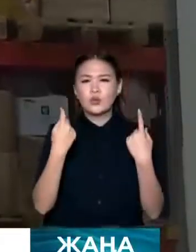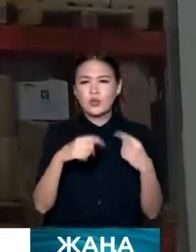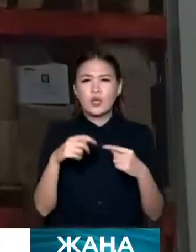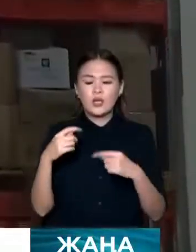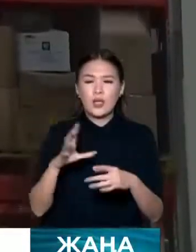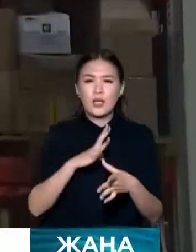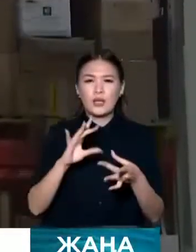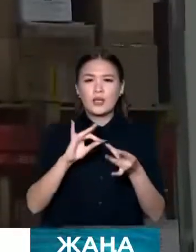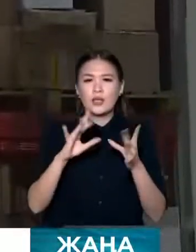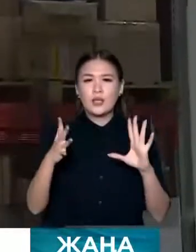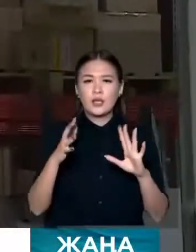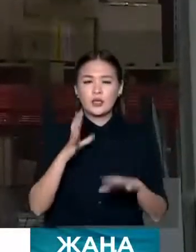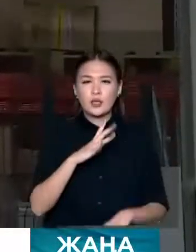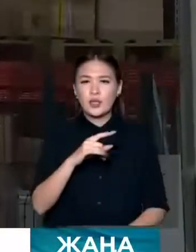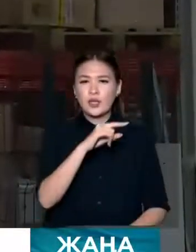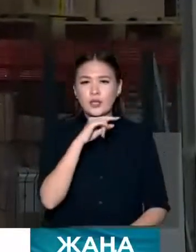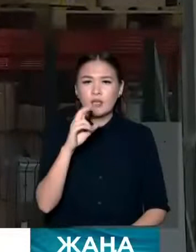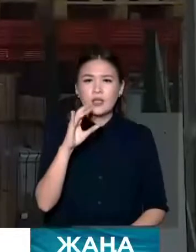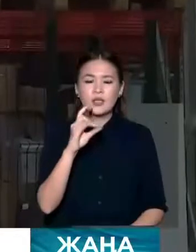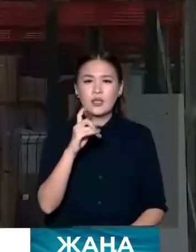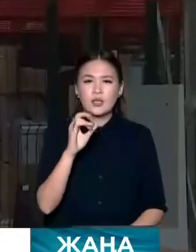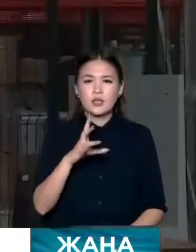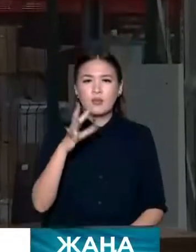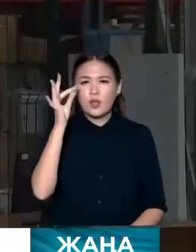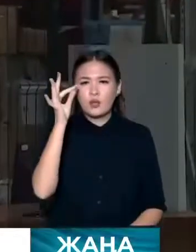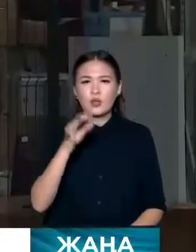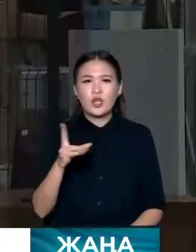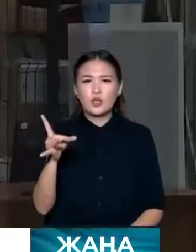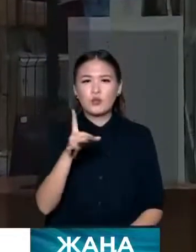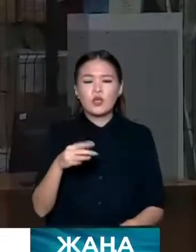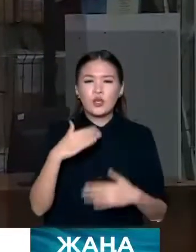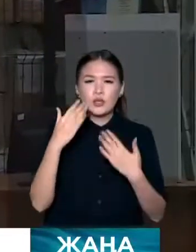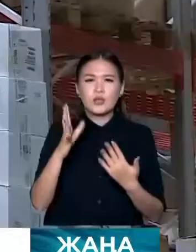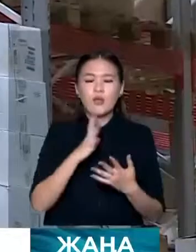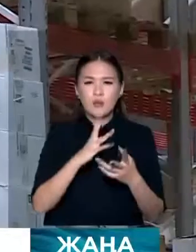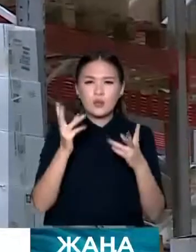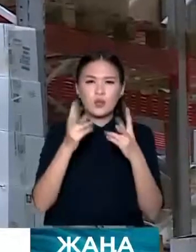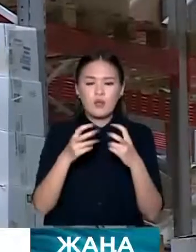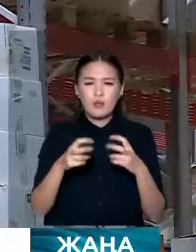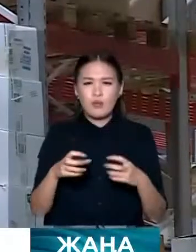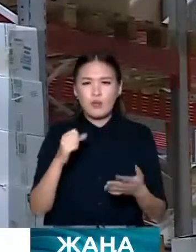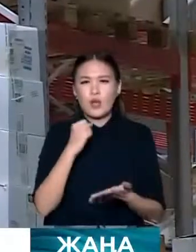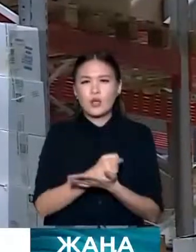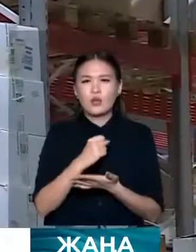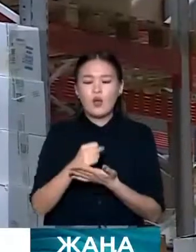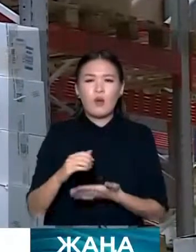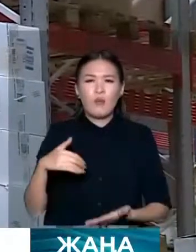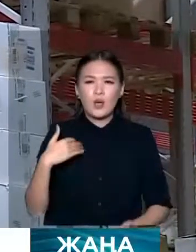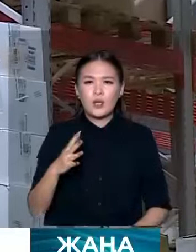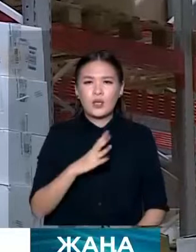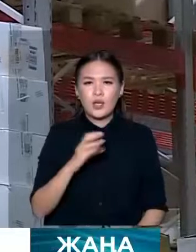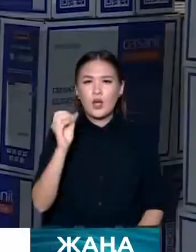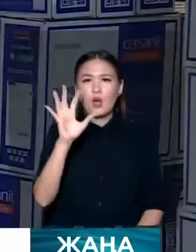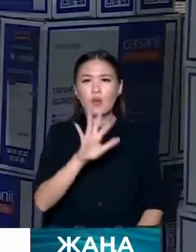Аталған интернет ресурстар Ресей, Қырғыз, Беларусь республикаларының зертхана протоколдарын пайдаланған.